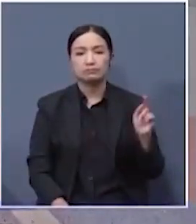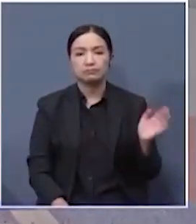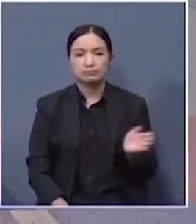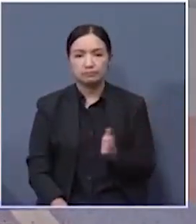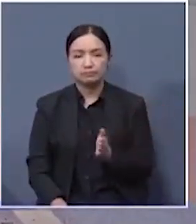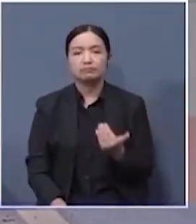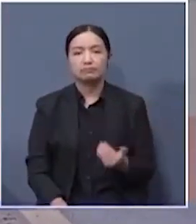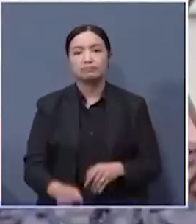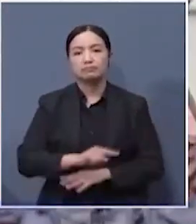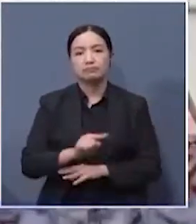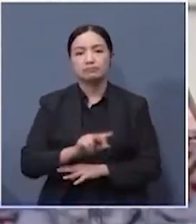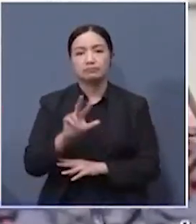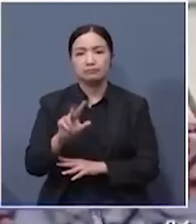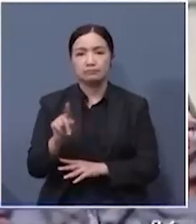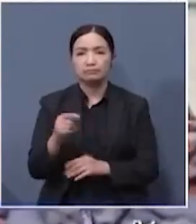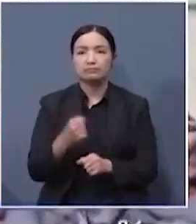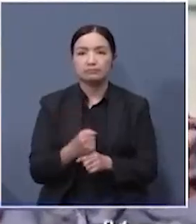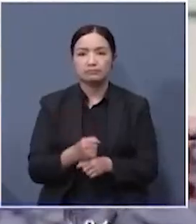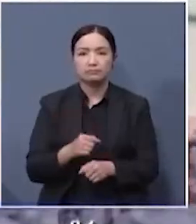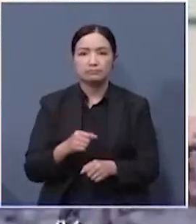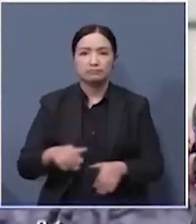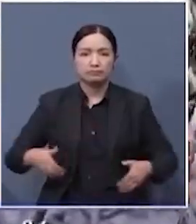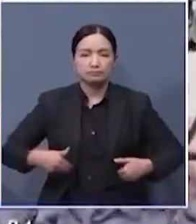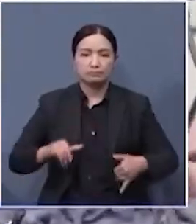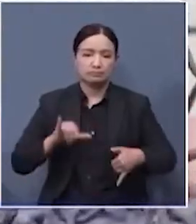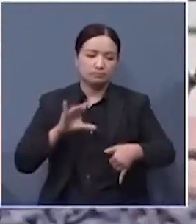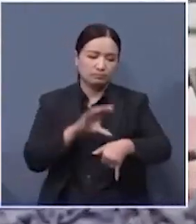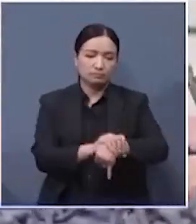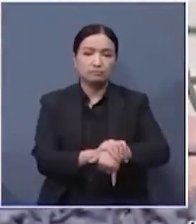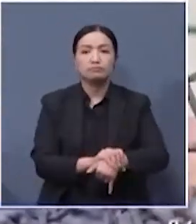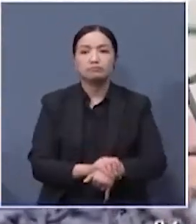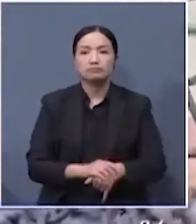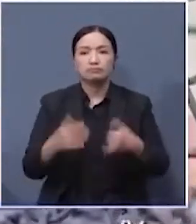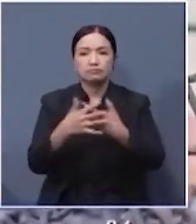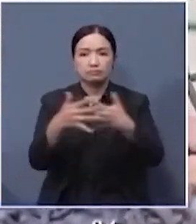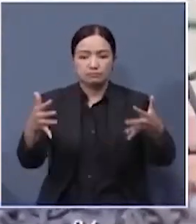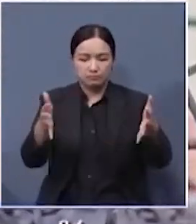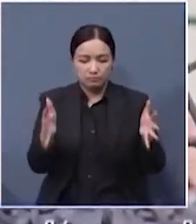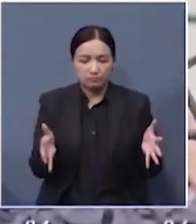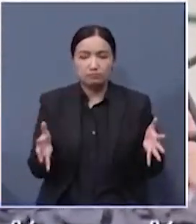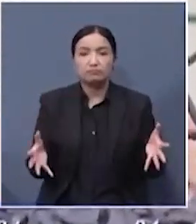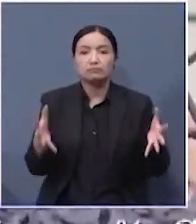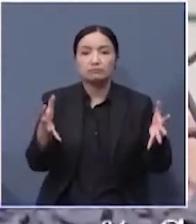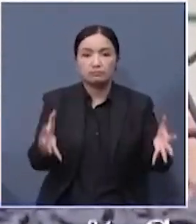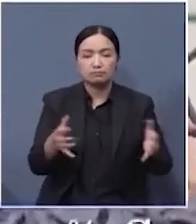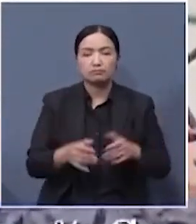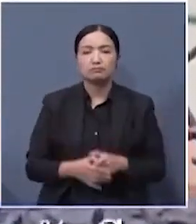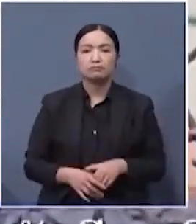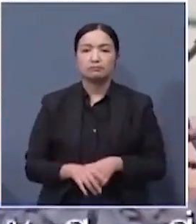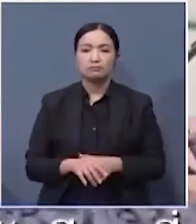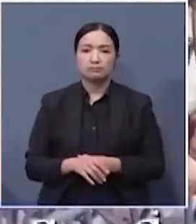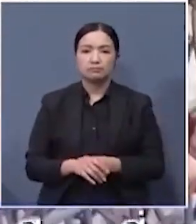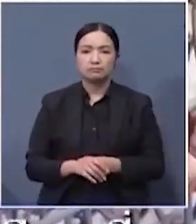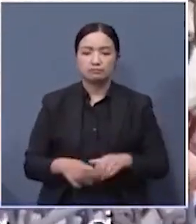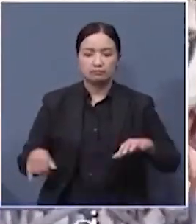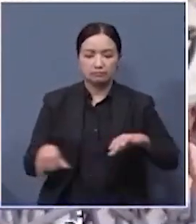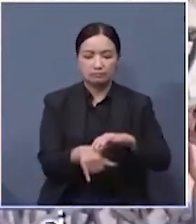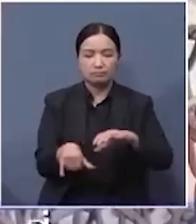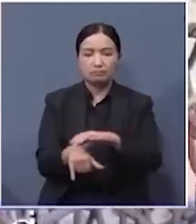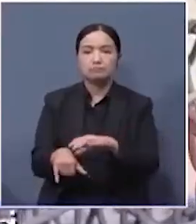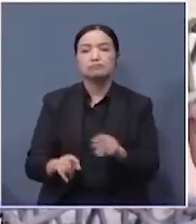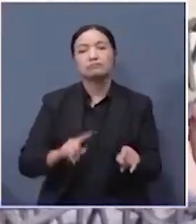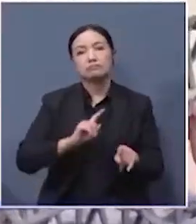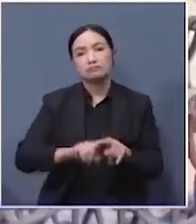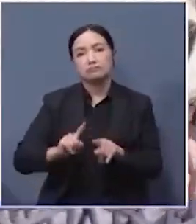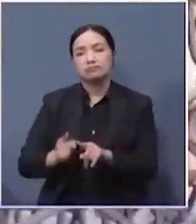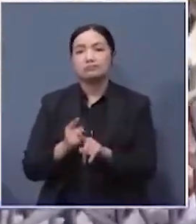วันนี้คือวันที่3แล้วนะคะของปฏิบัติการจับลิงค่ะเจ้าหน้าที่นำกรงดักลิงขนาดใหญ่ออกปฏิบัติการดักจับลิงตามจุดต่